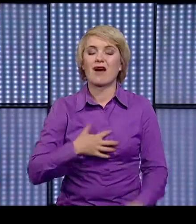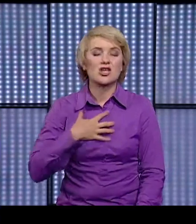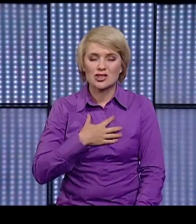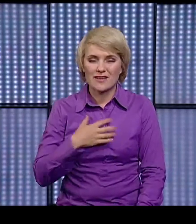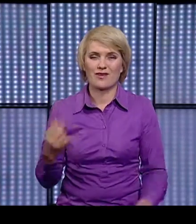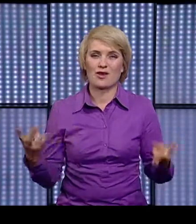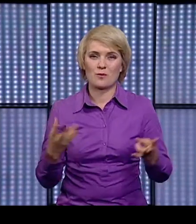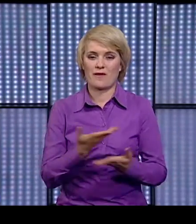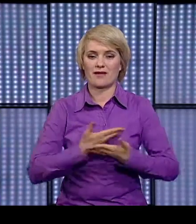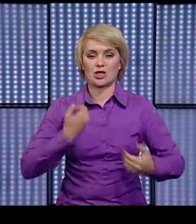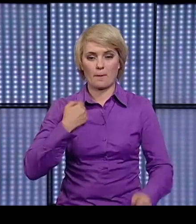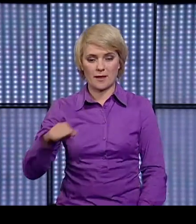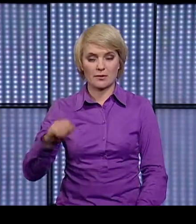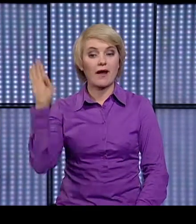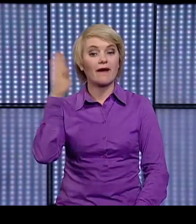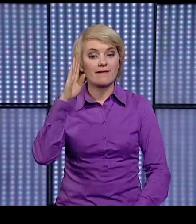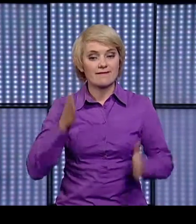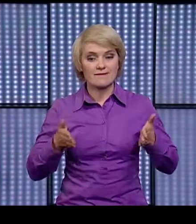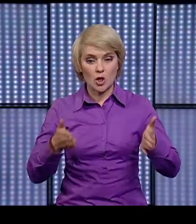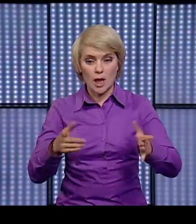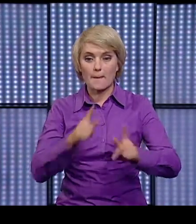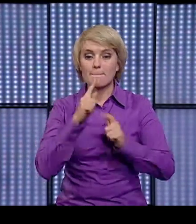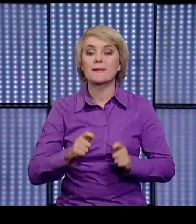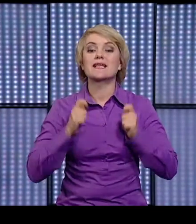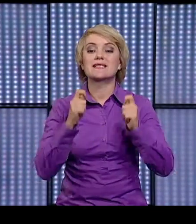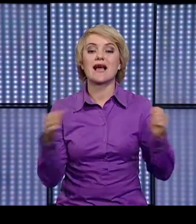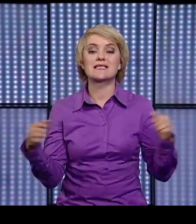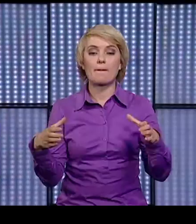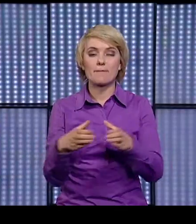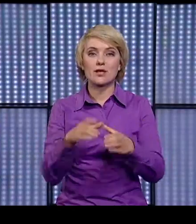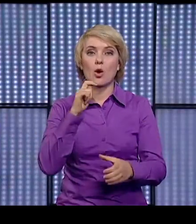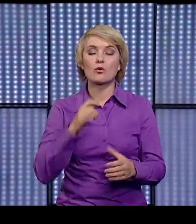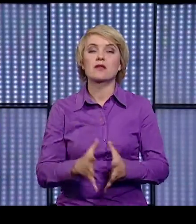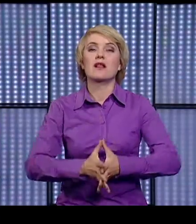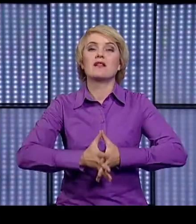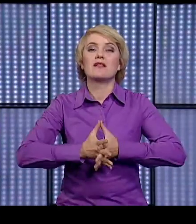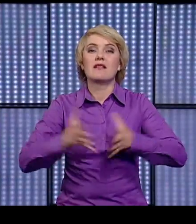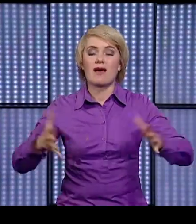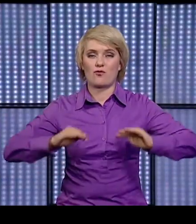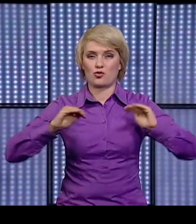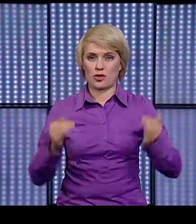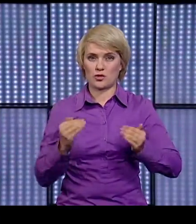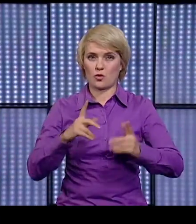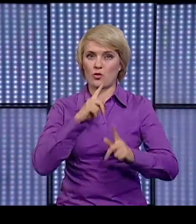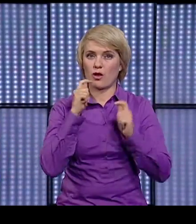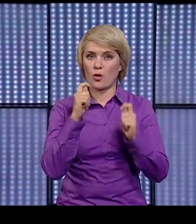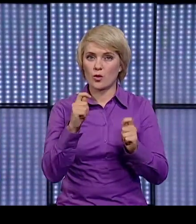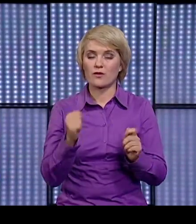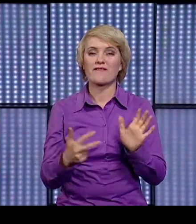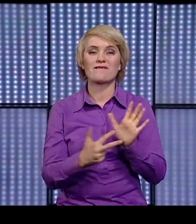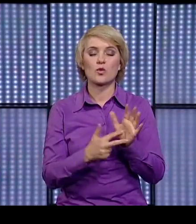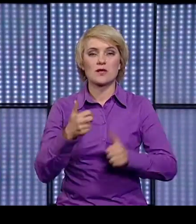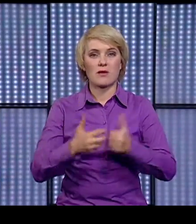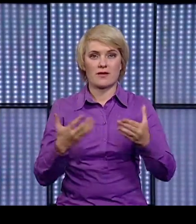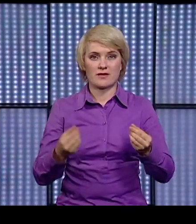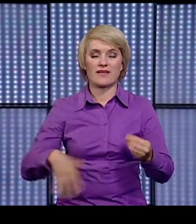перемогах. Водна стихія принесла збірній України левову частку нагород у 8-й змагальний день. Втім, усі наші